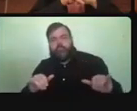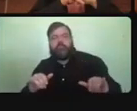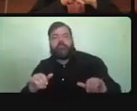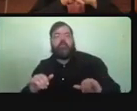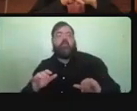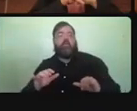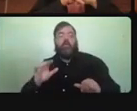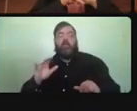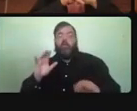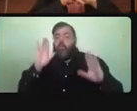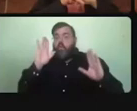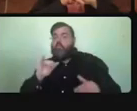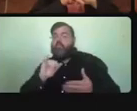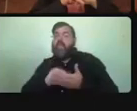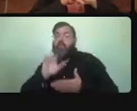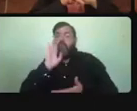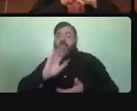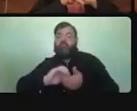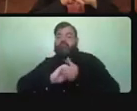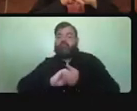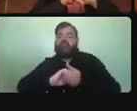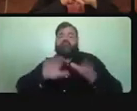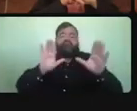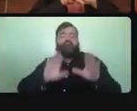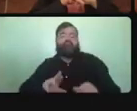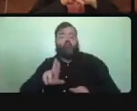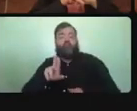kuwa tutakuwa na